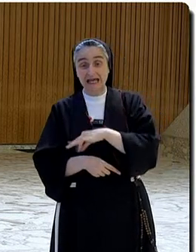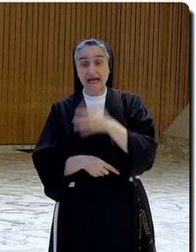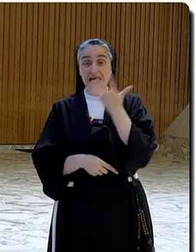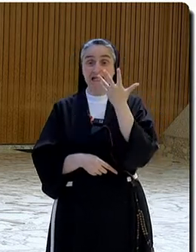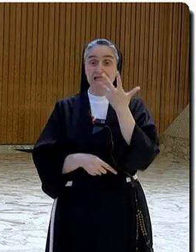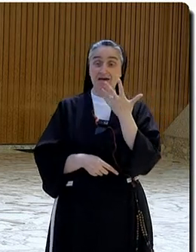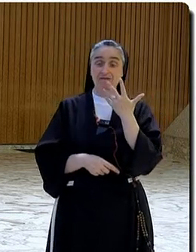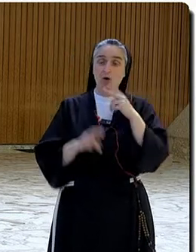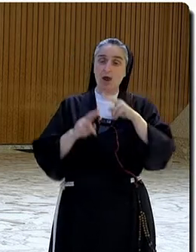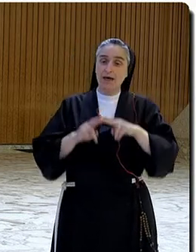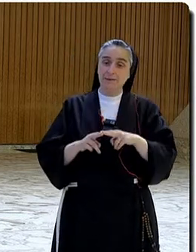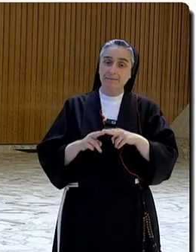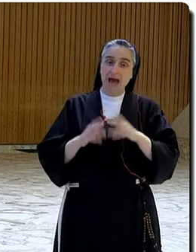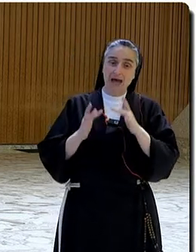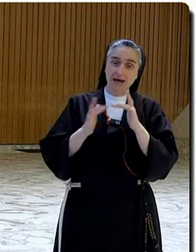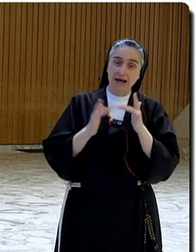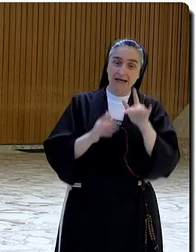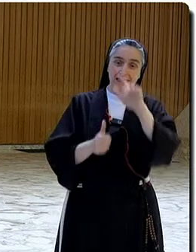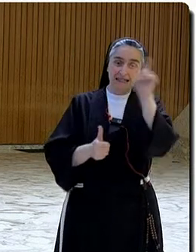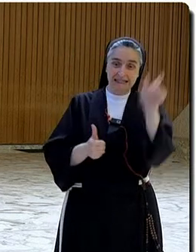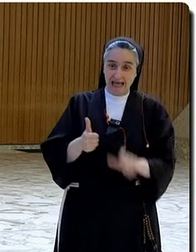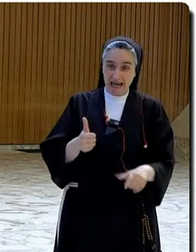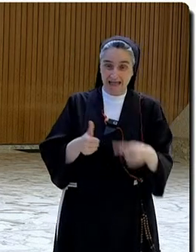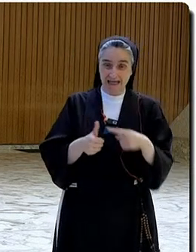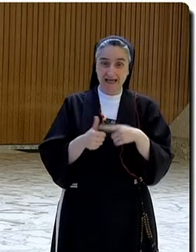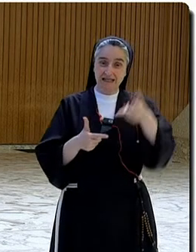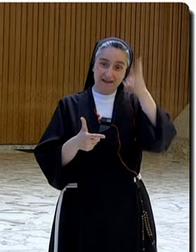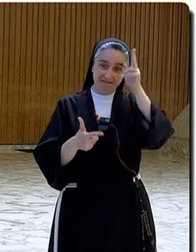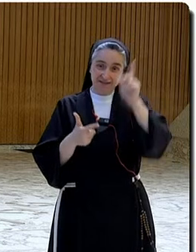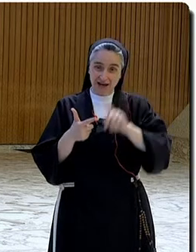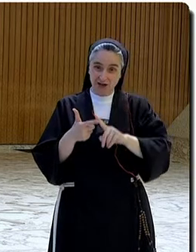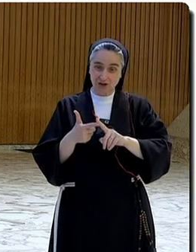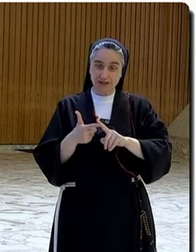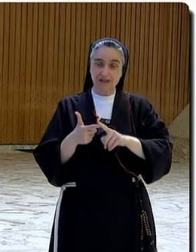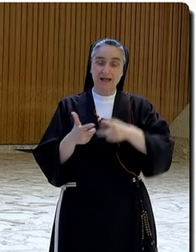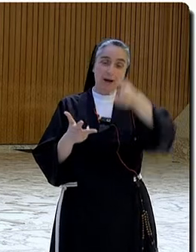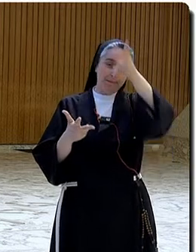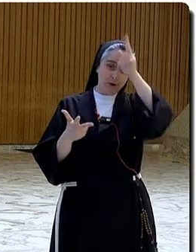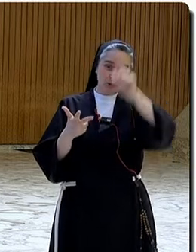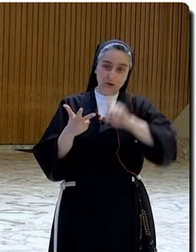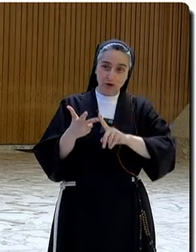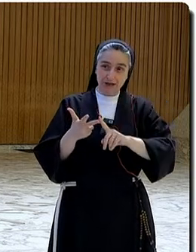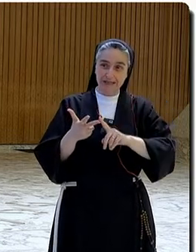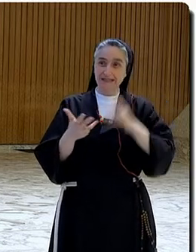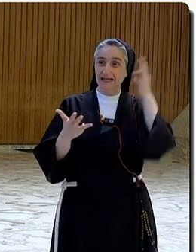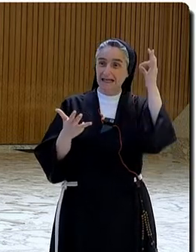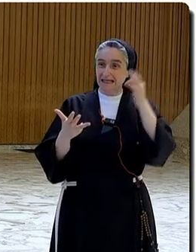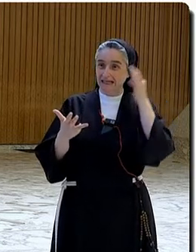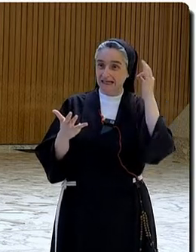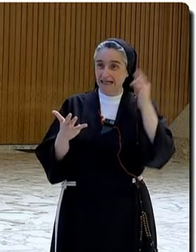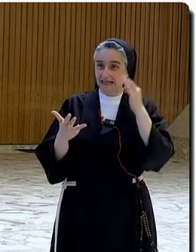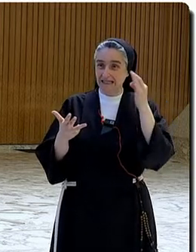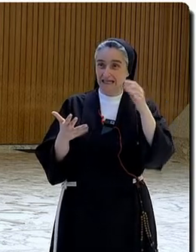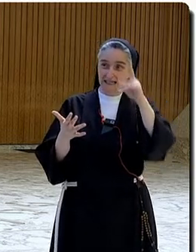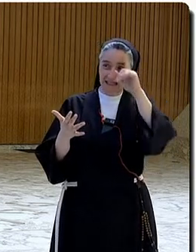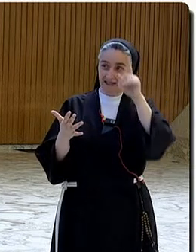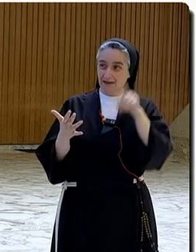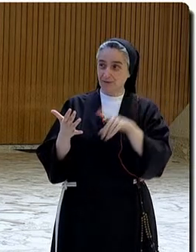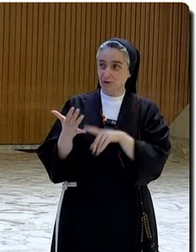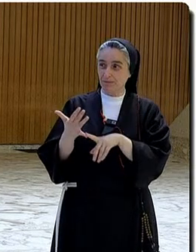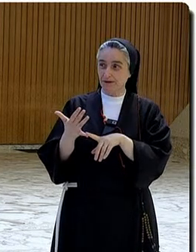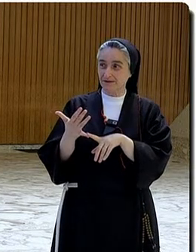magari collegarsi: italiano, francese, portoghese, inglese e